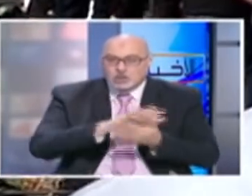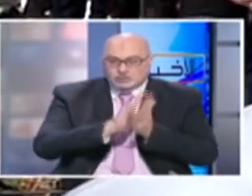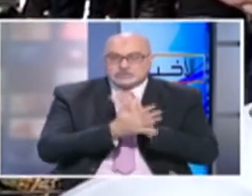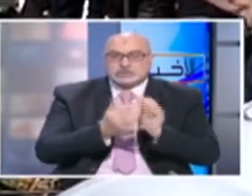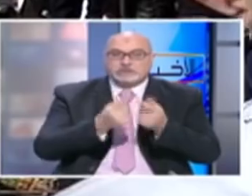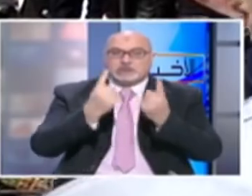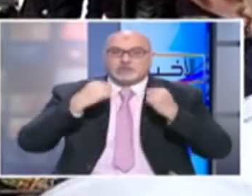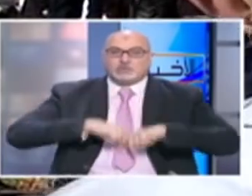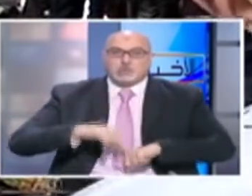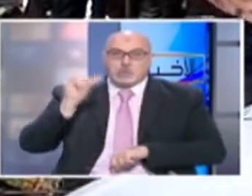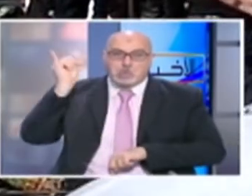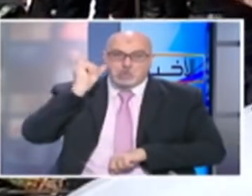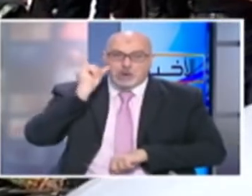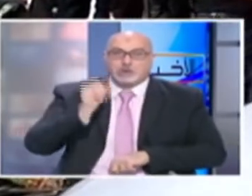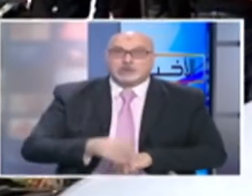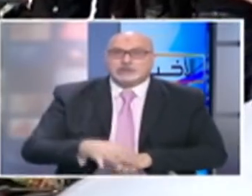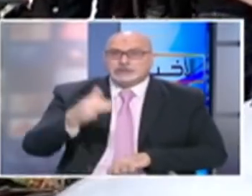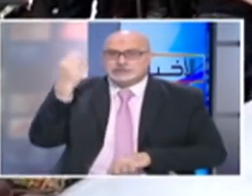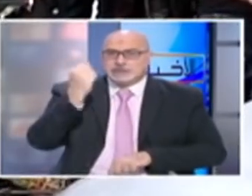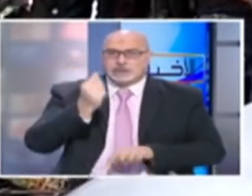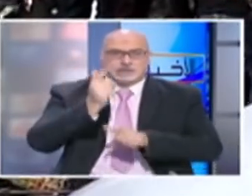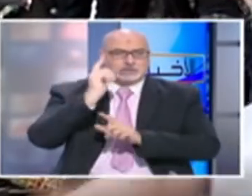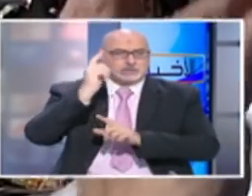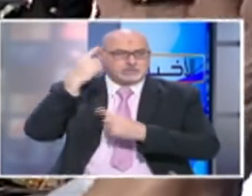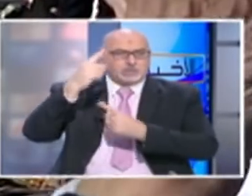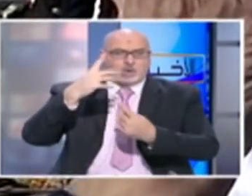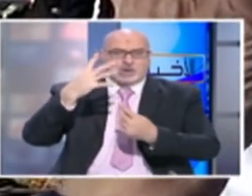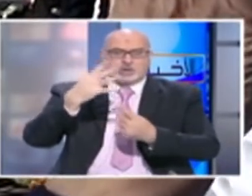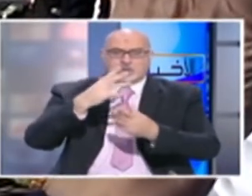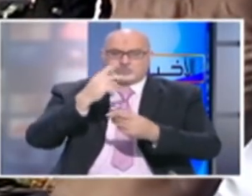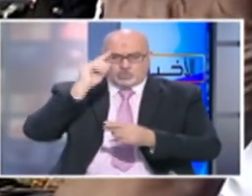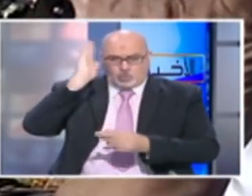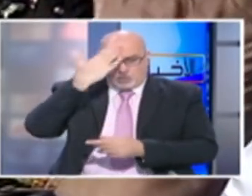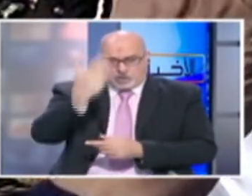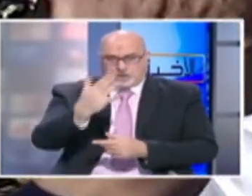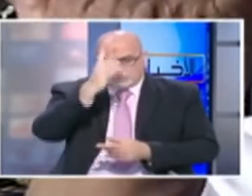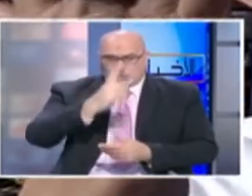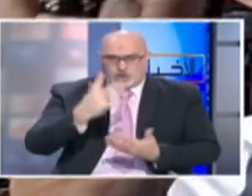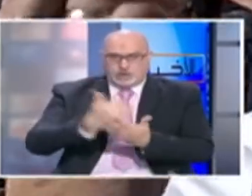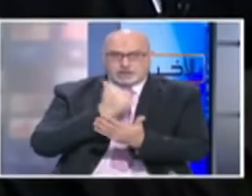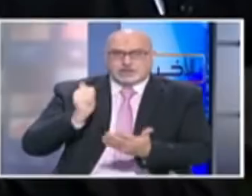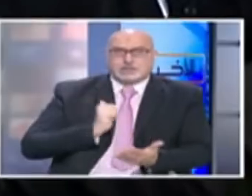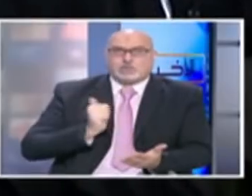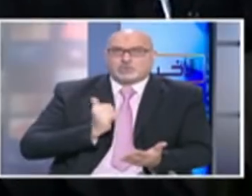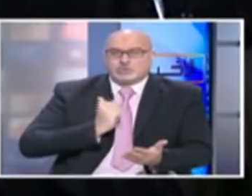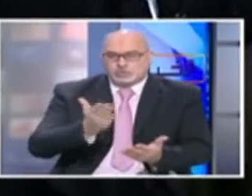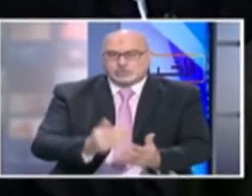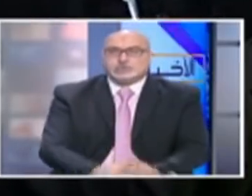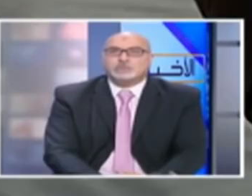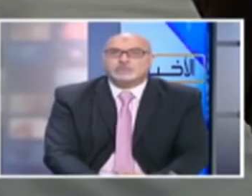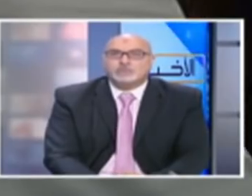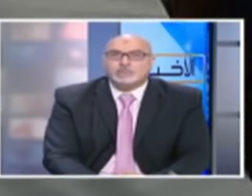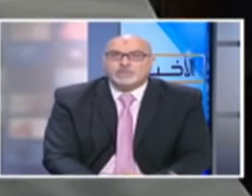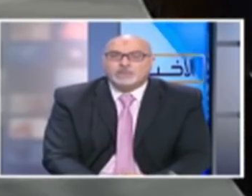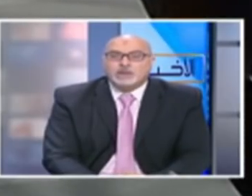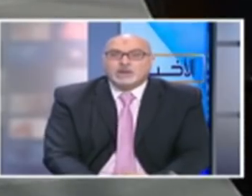القضية. الصحراويون يخوضون معركة سلمية للاعتراف بحقهم في تقرير المصير. كسر جدار